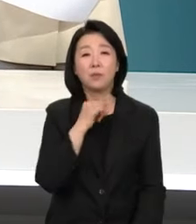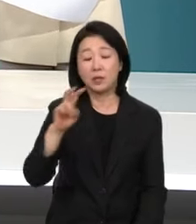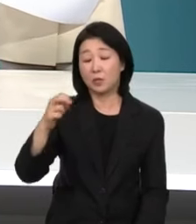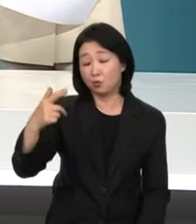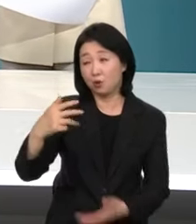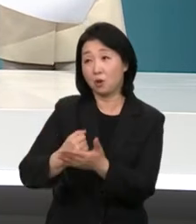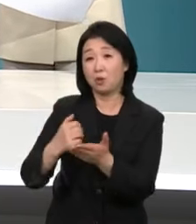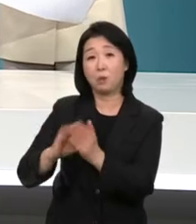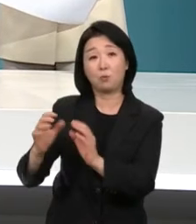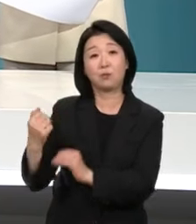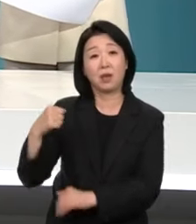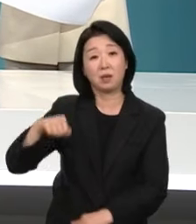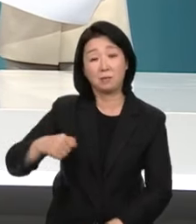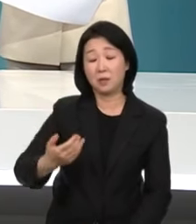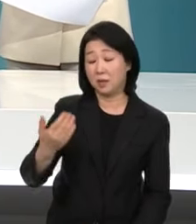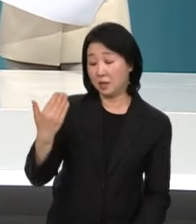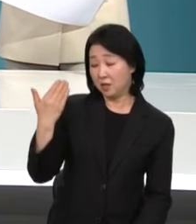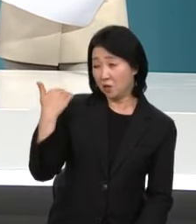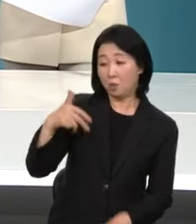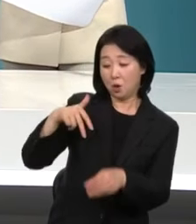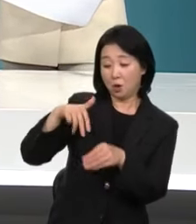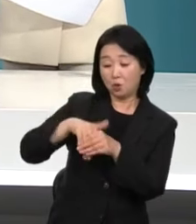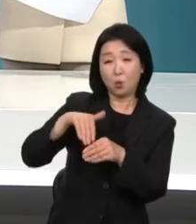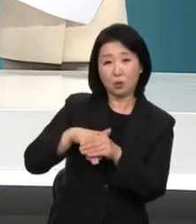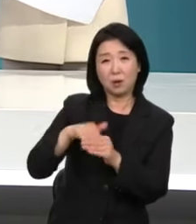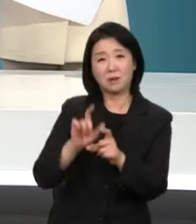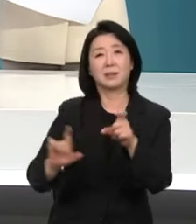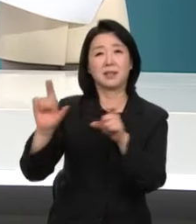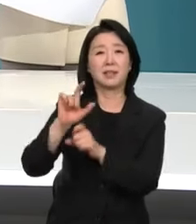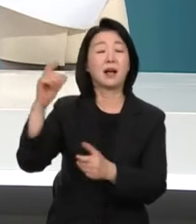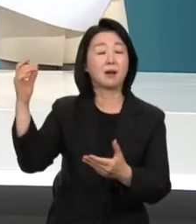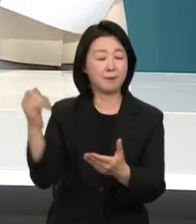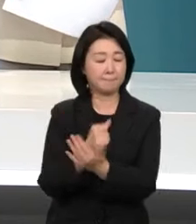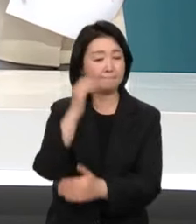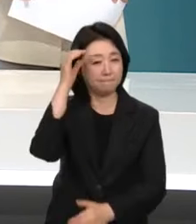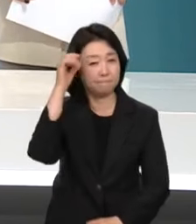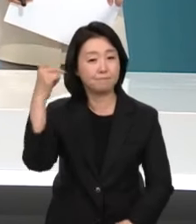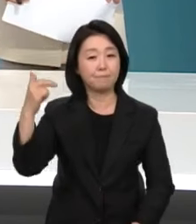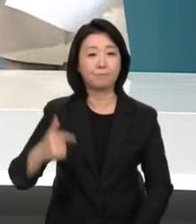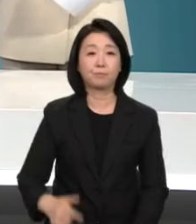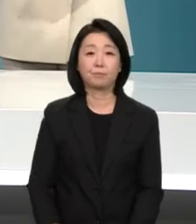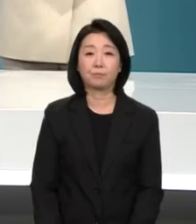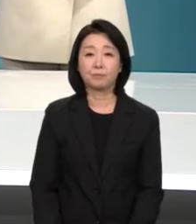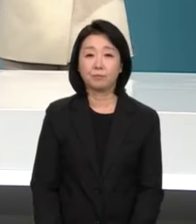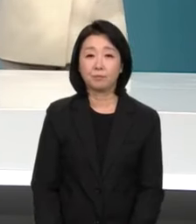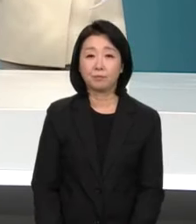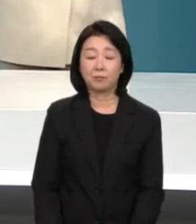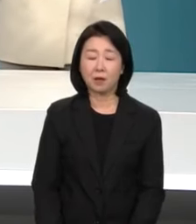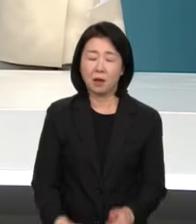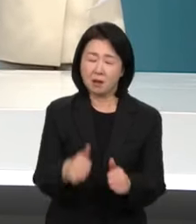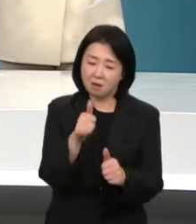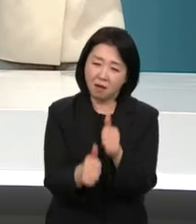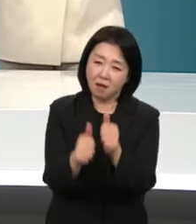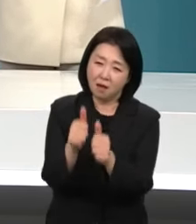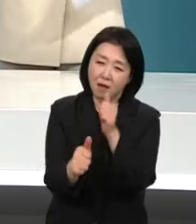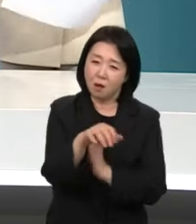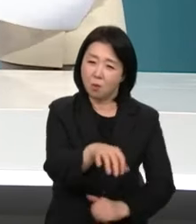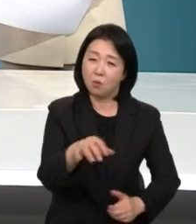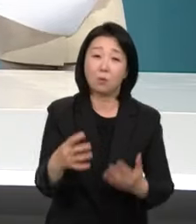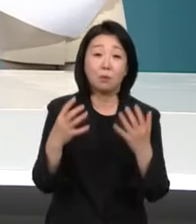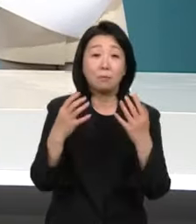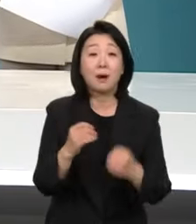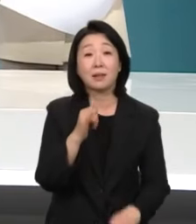얻었던 국민의힘은 지난 총선 의석 이상을 얻을 거라고 기대하고 있습니다. 이렇게 많은 경합 지역